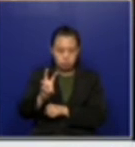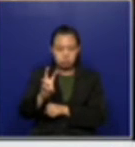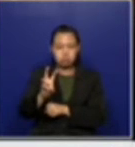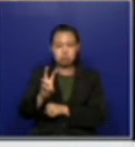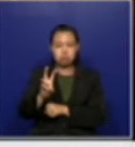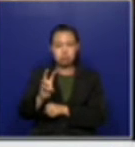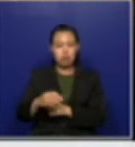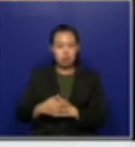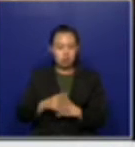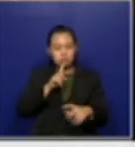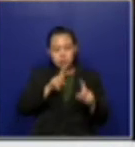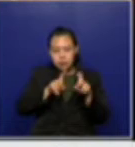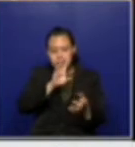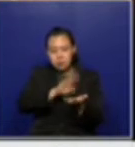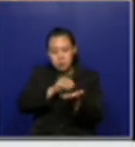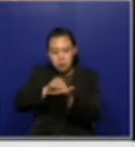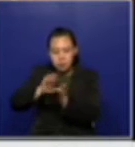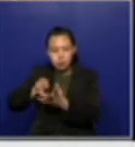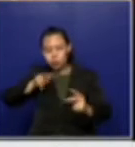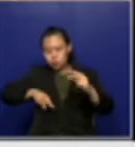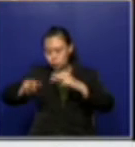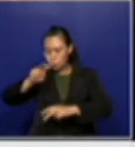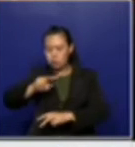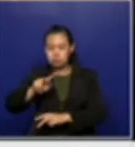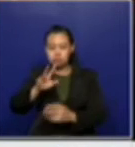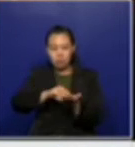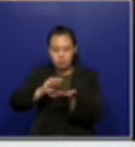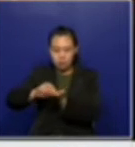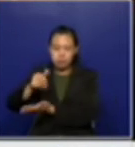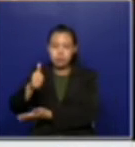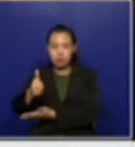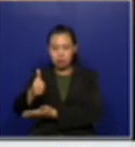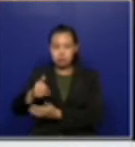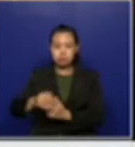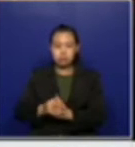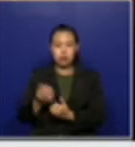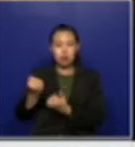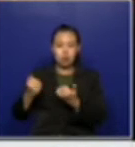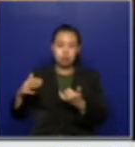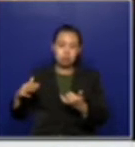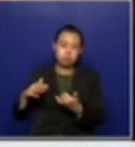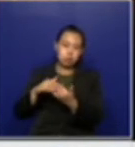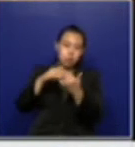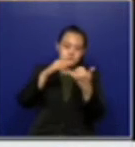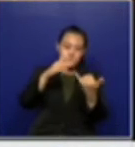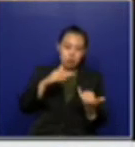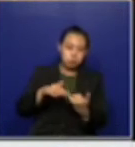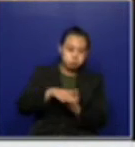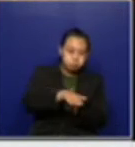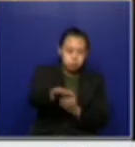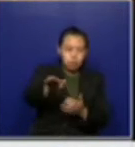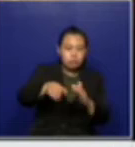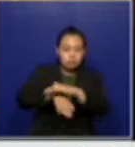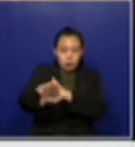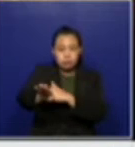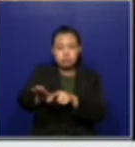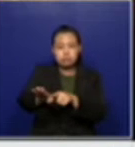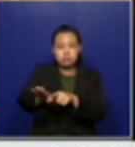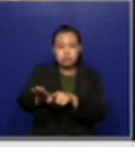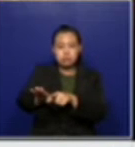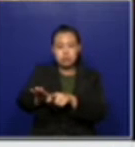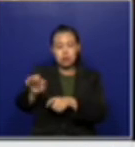ราบได้และข้อหาไม่หยุดรถให้ความช่วยเหลือผู้ถูกชนอายุความ5